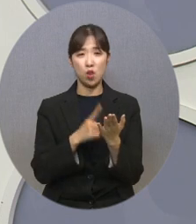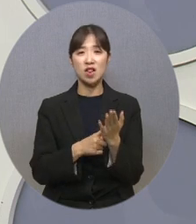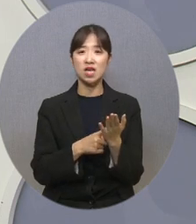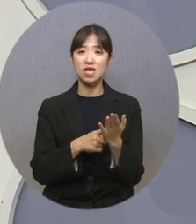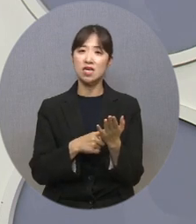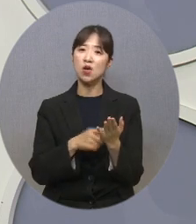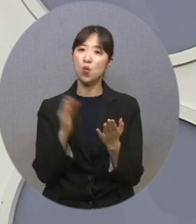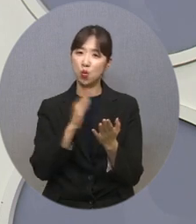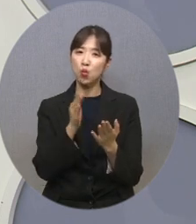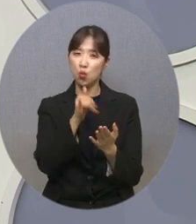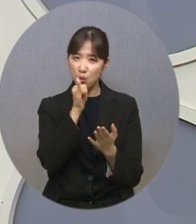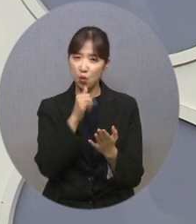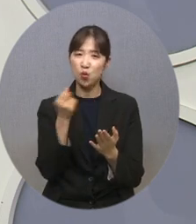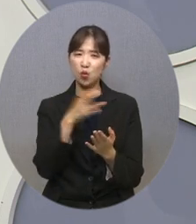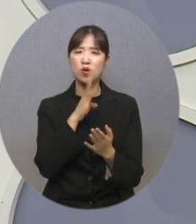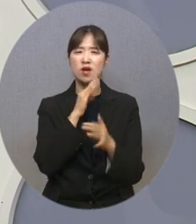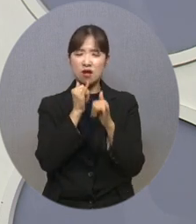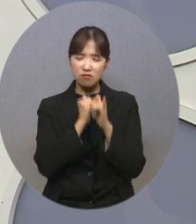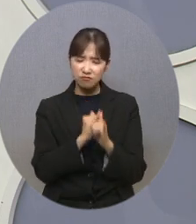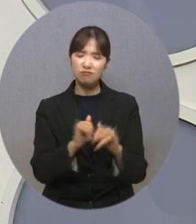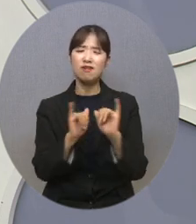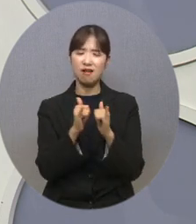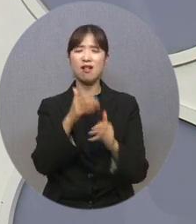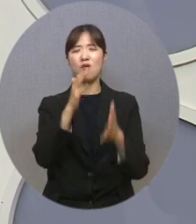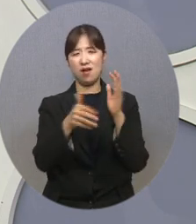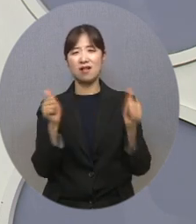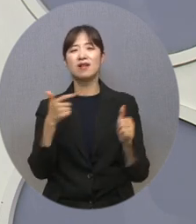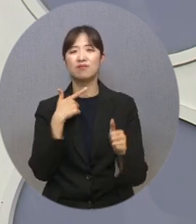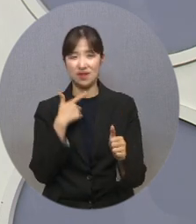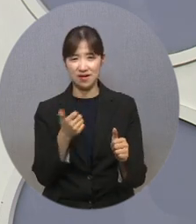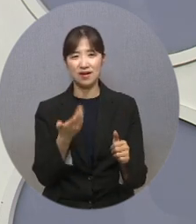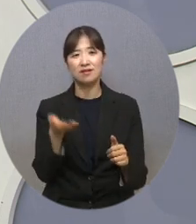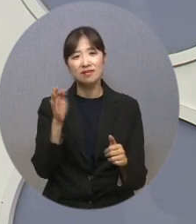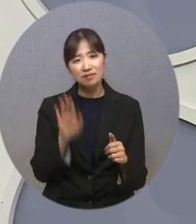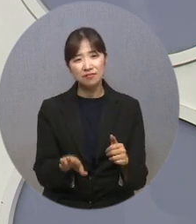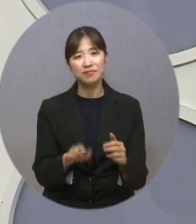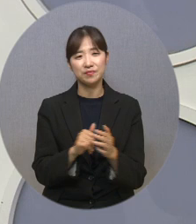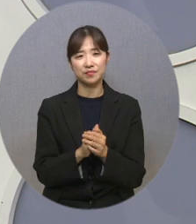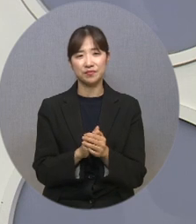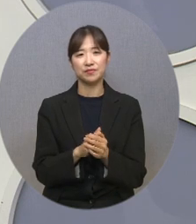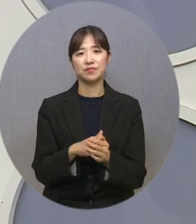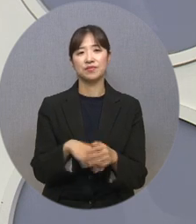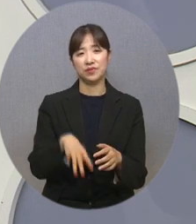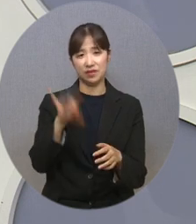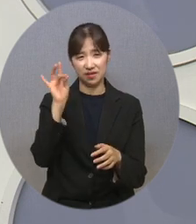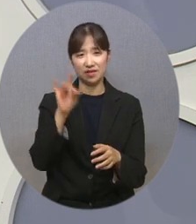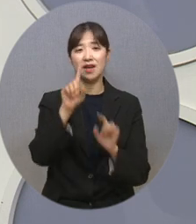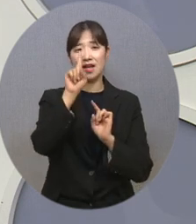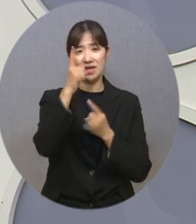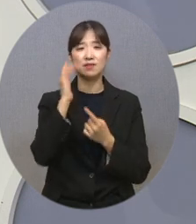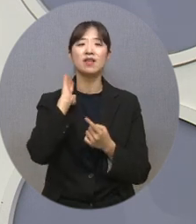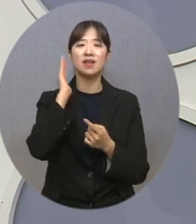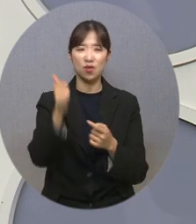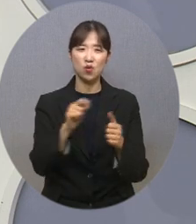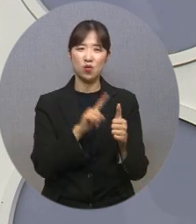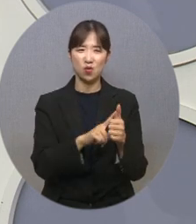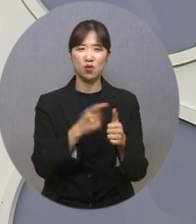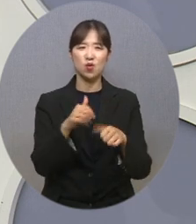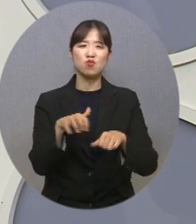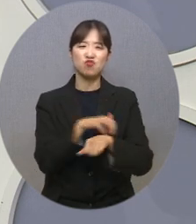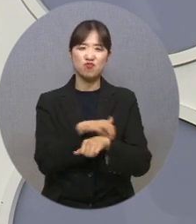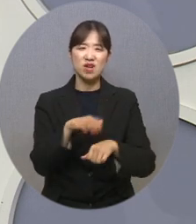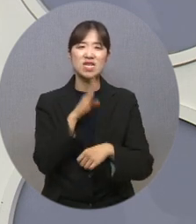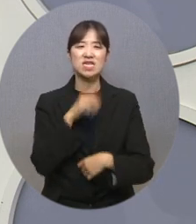되고 훌륭한 분들이 했는데 우선 이승만 대통령의 불편한 진실